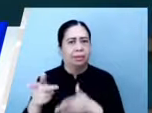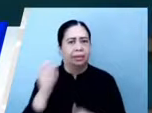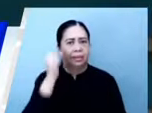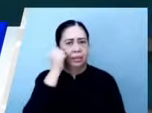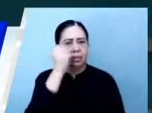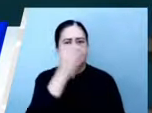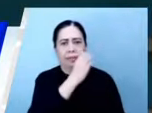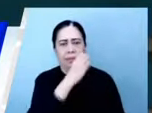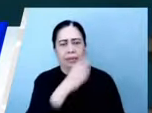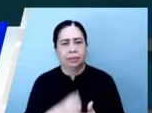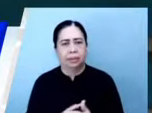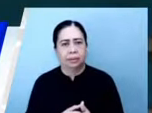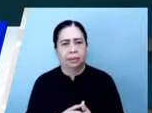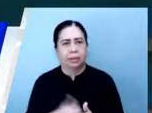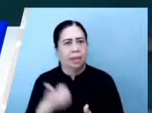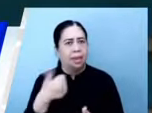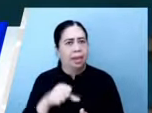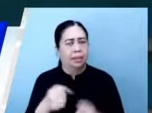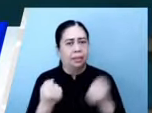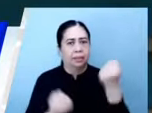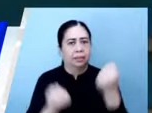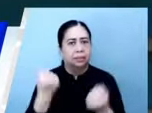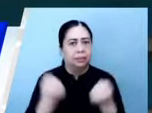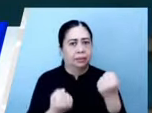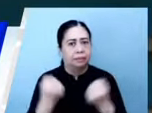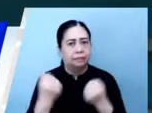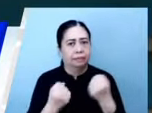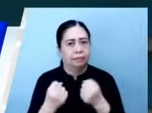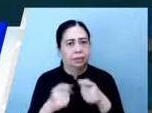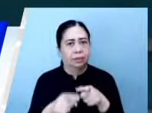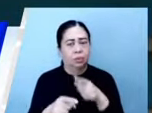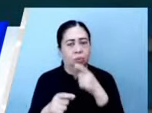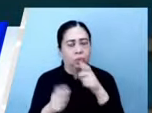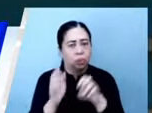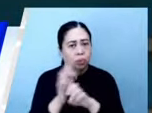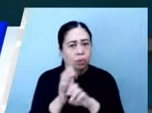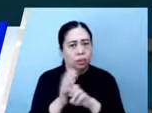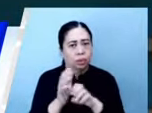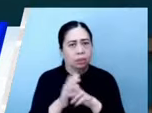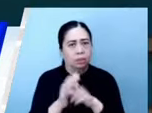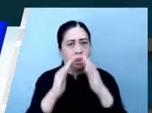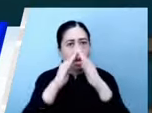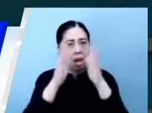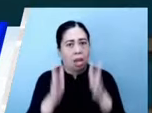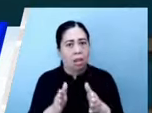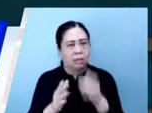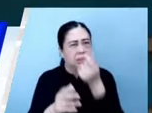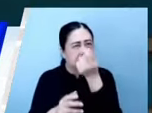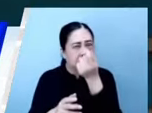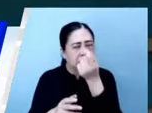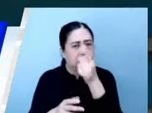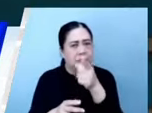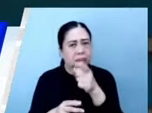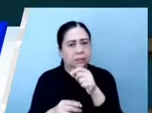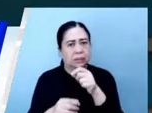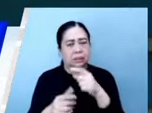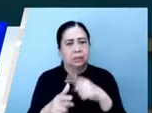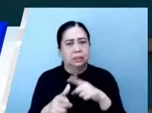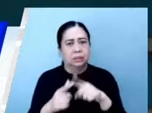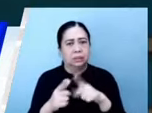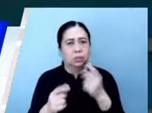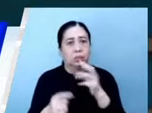Kahit sinong driver po na makalampas lang po sa bahay niya po, ng kahit inch lang po, binubuhusan niya